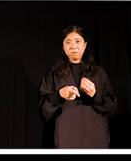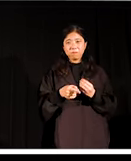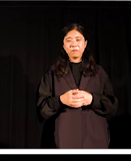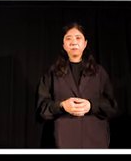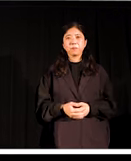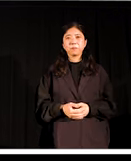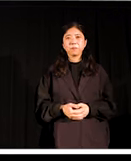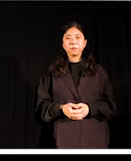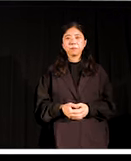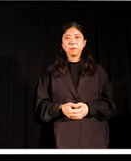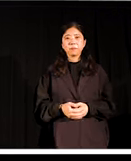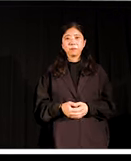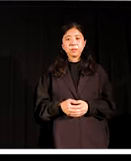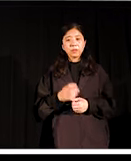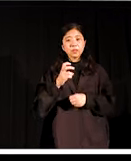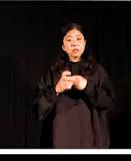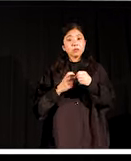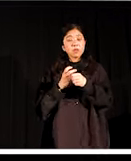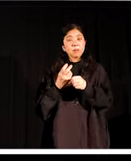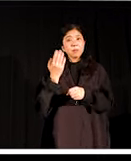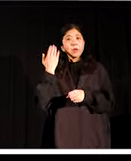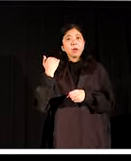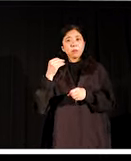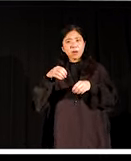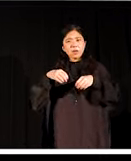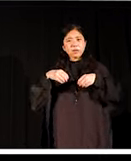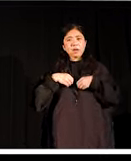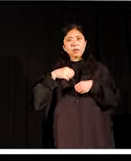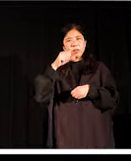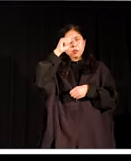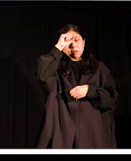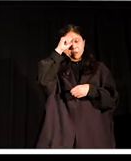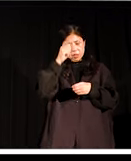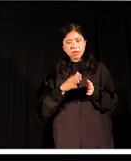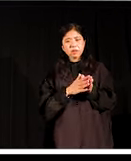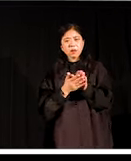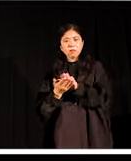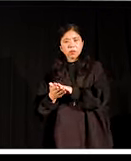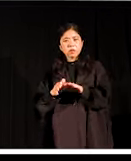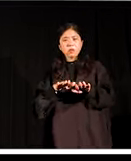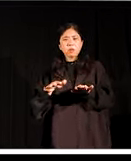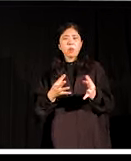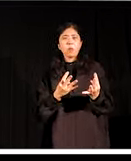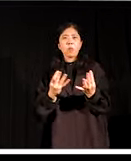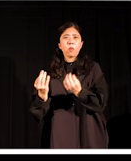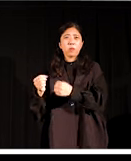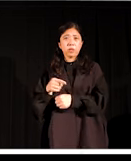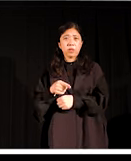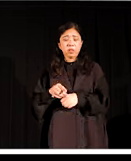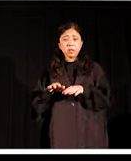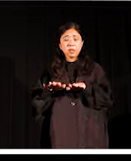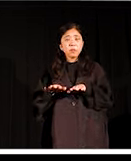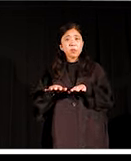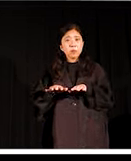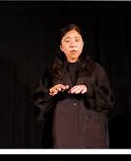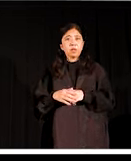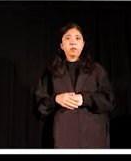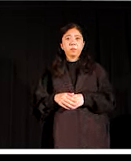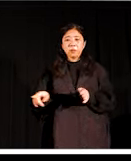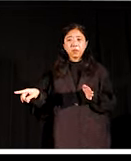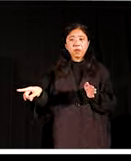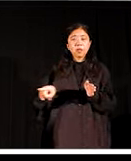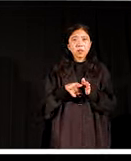初め20年以上前は本当感染症というのでいわゆるなくなることが多かったんですねあのただ今もう230年経っ